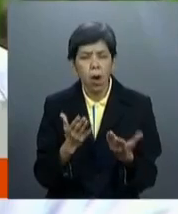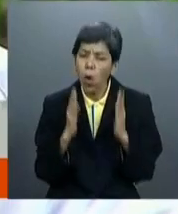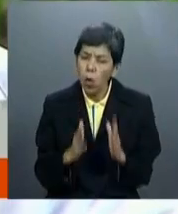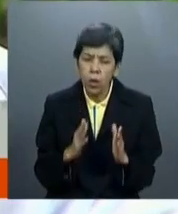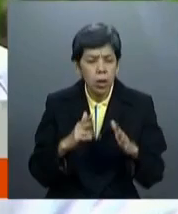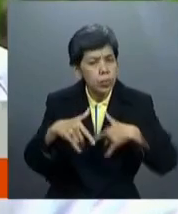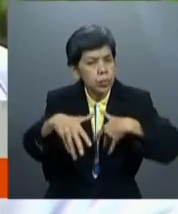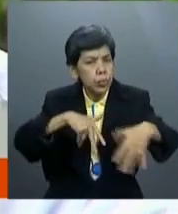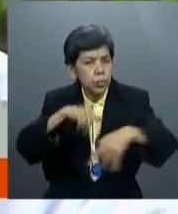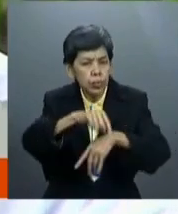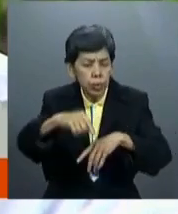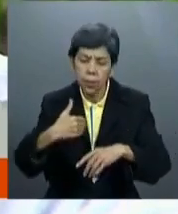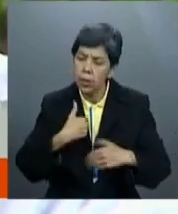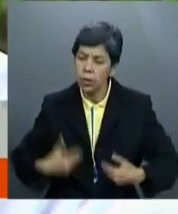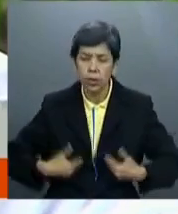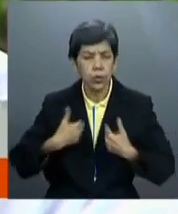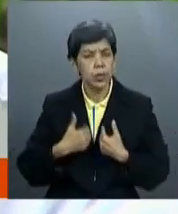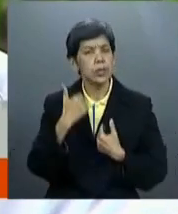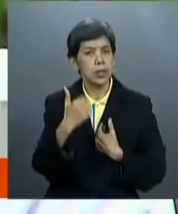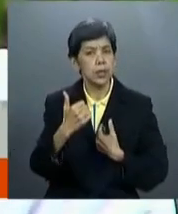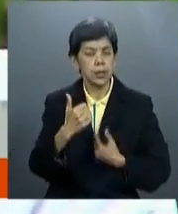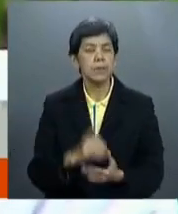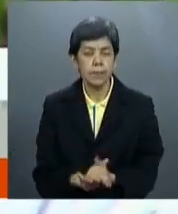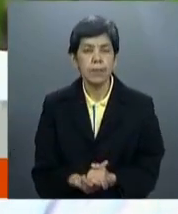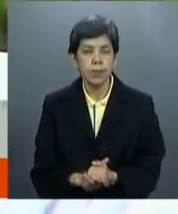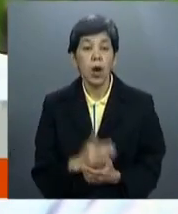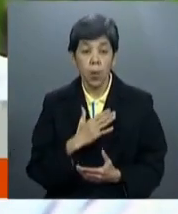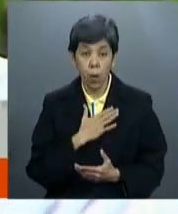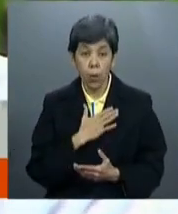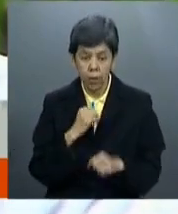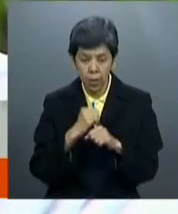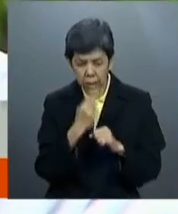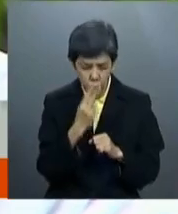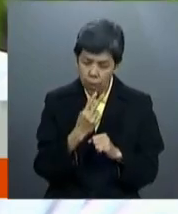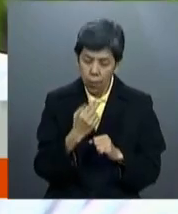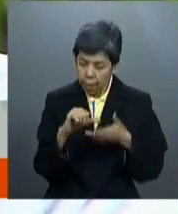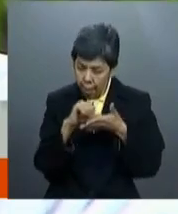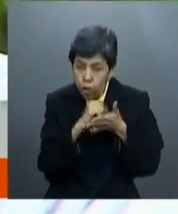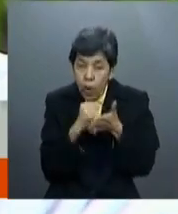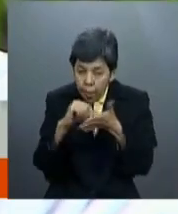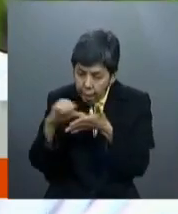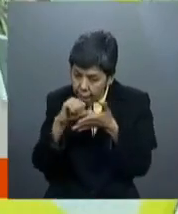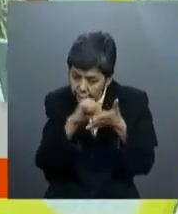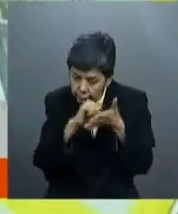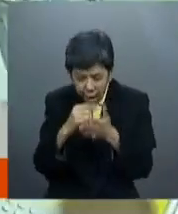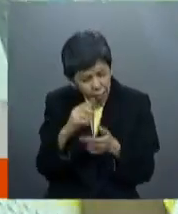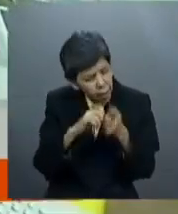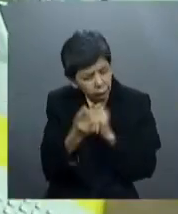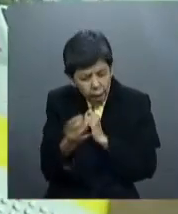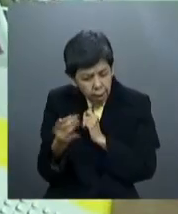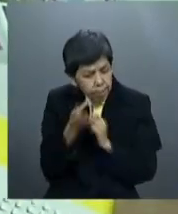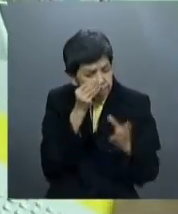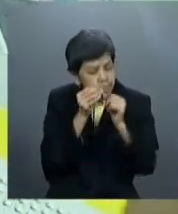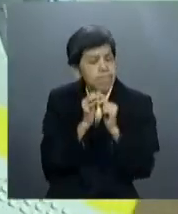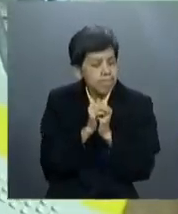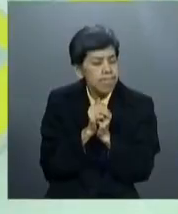นเนี่ยมีคุณภาพชีวิตที่ดีขึ้นได้ผมเป็นนักแก้ปัญหามากกว่านะครับแล้วก็พยายามจะเข้าใจปัญหาแล้ว